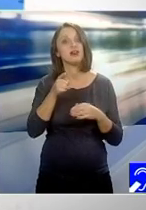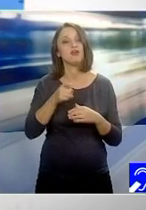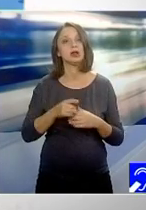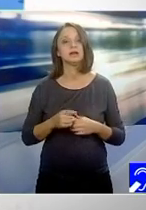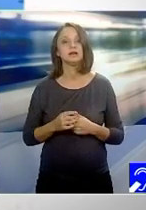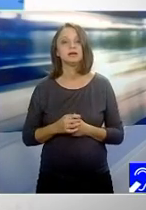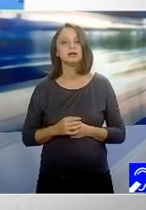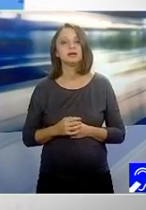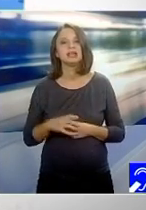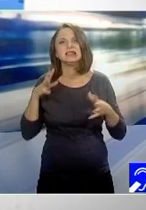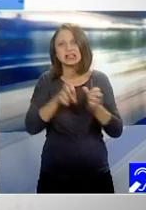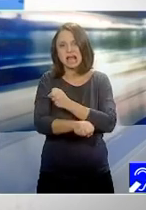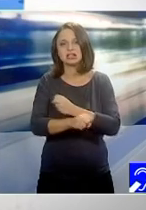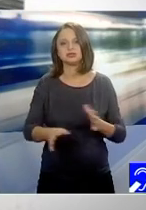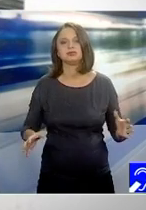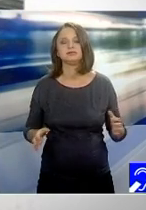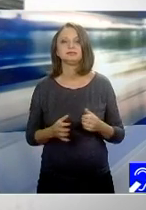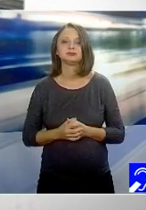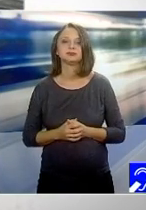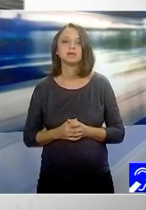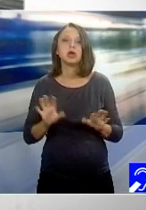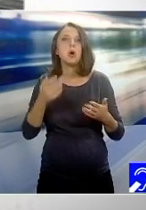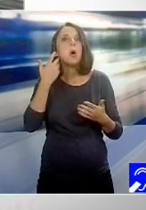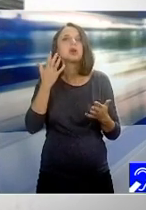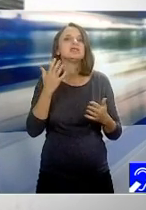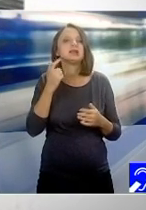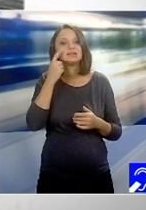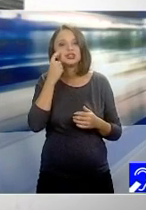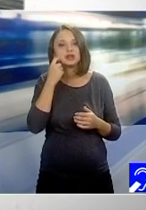noi mari probleme. E dezastru. Nu. Oricât ați încercat să